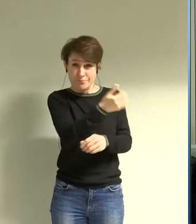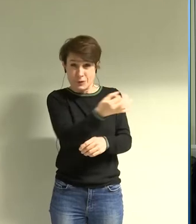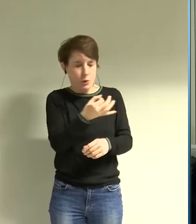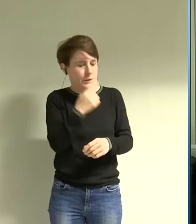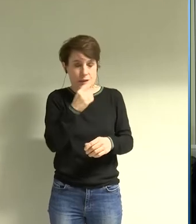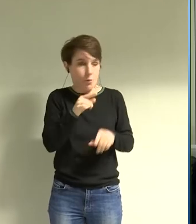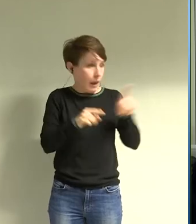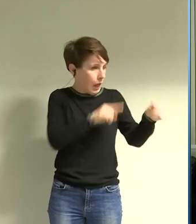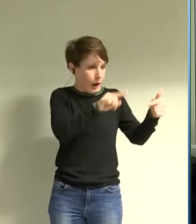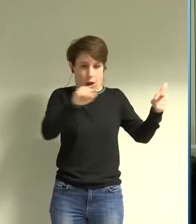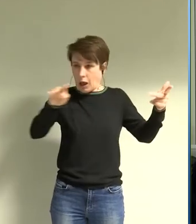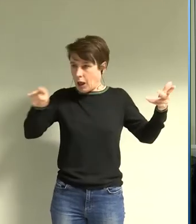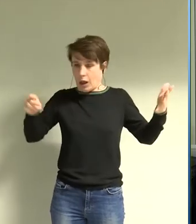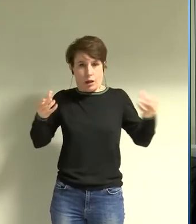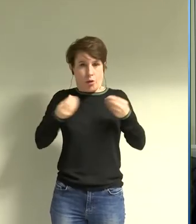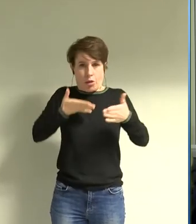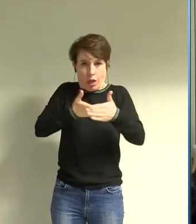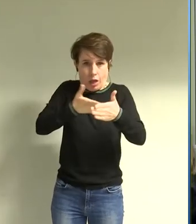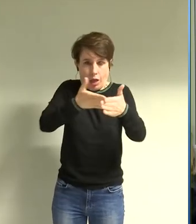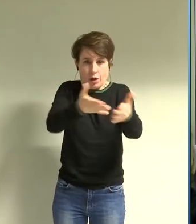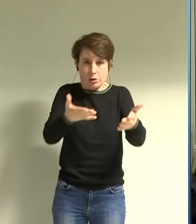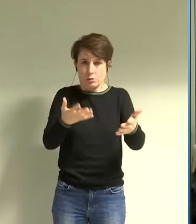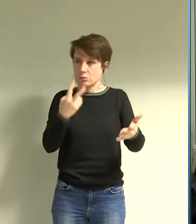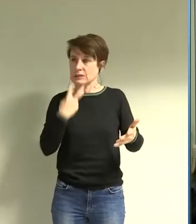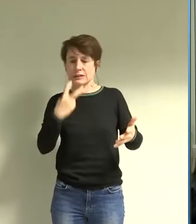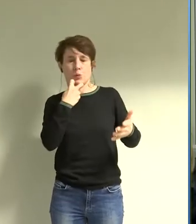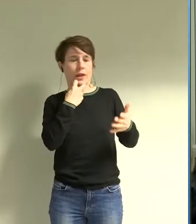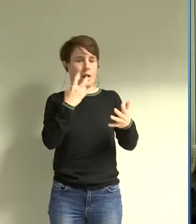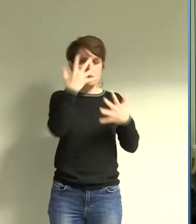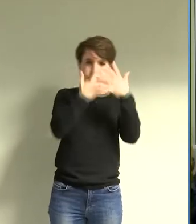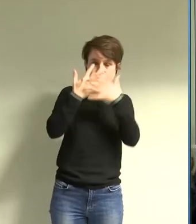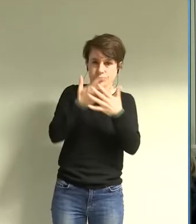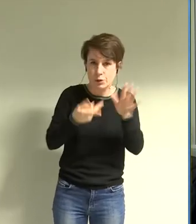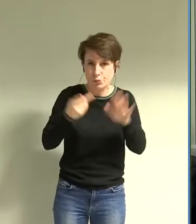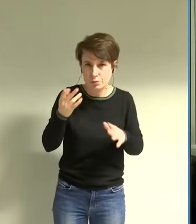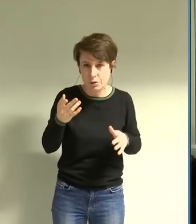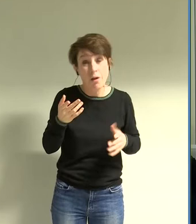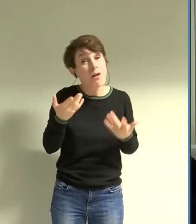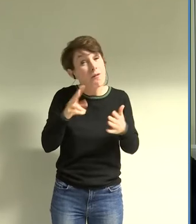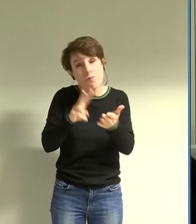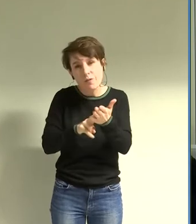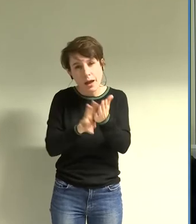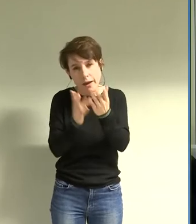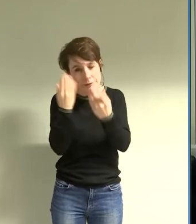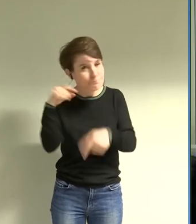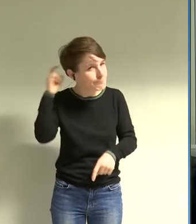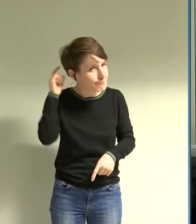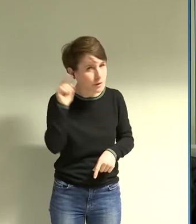fera à la participation citoyenne vous le croyez aucunement à la participation citoyenne